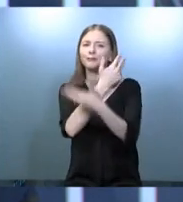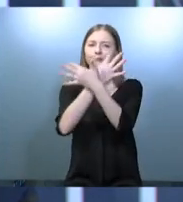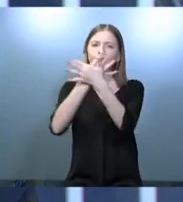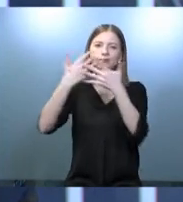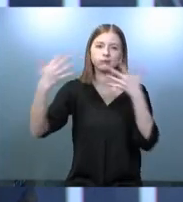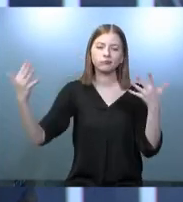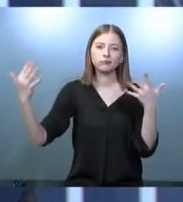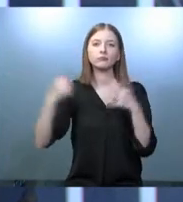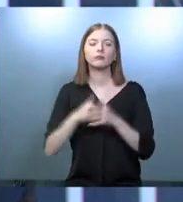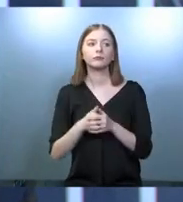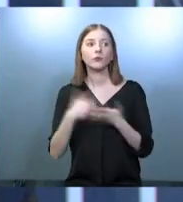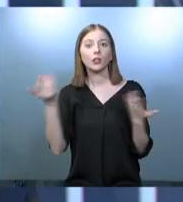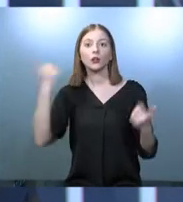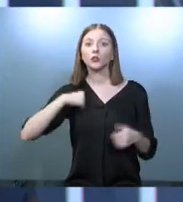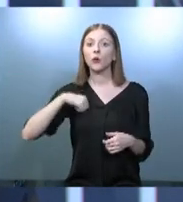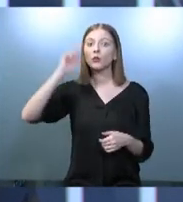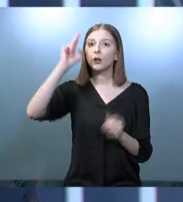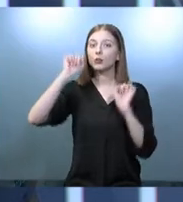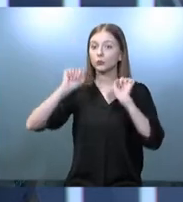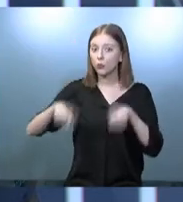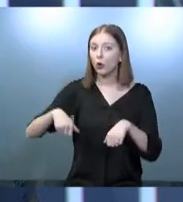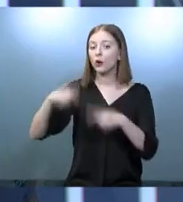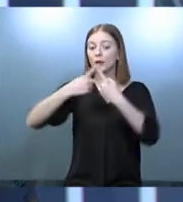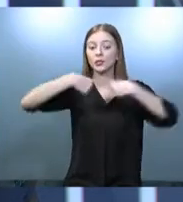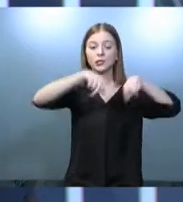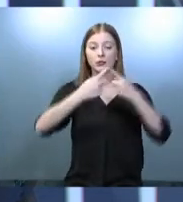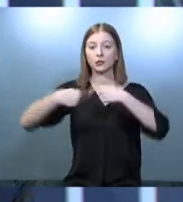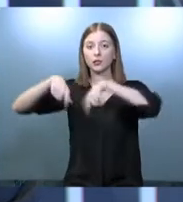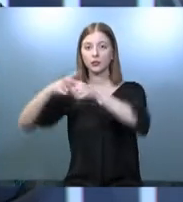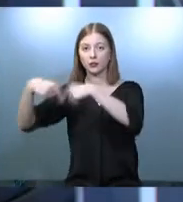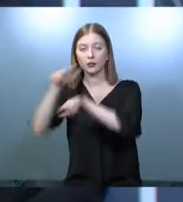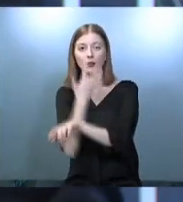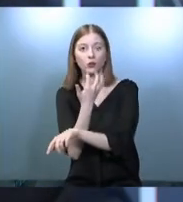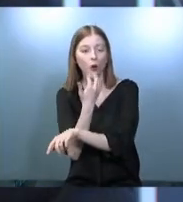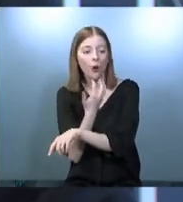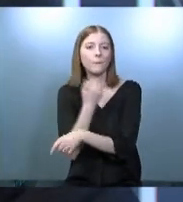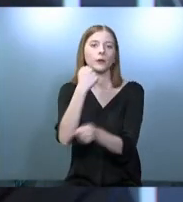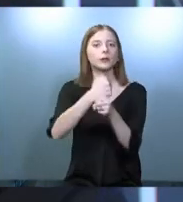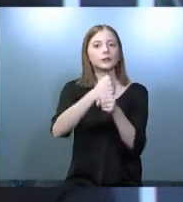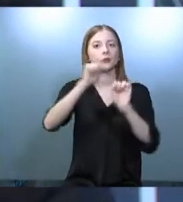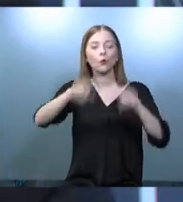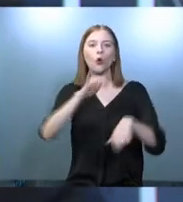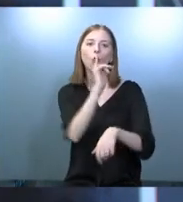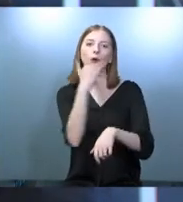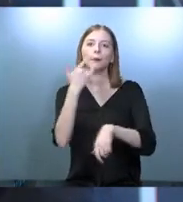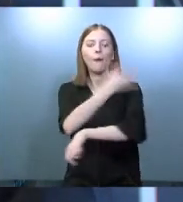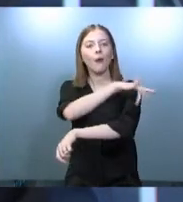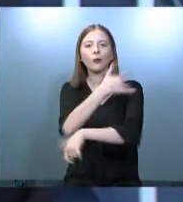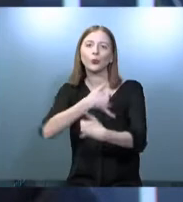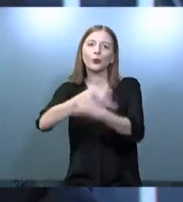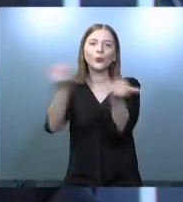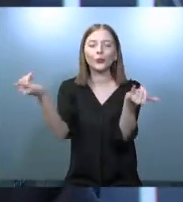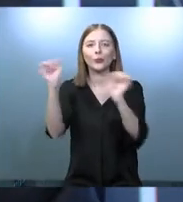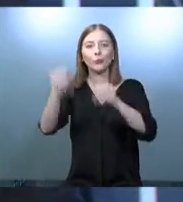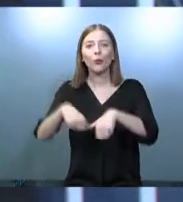kurie, reiškia, galėtų dirbti šitose srityse, kurie galėtų, reiškia, užtikrinti kokybiškas paslaugas